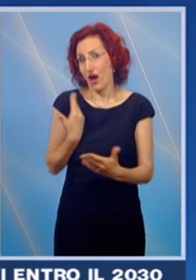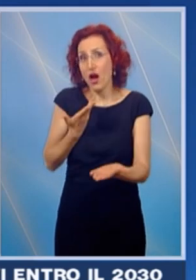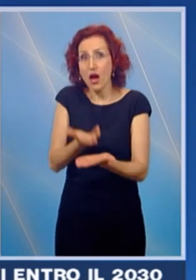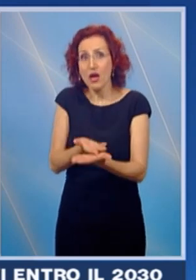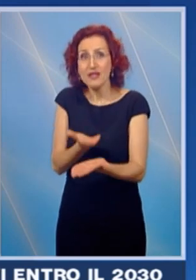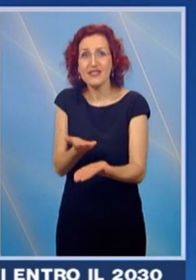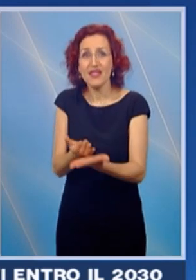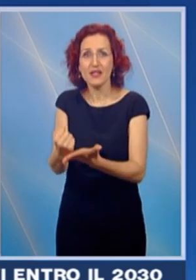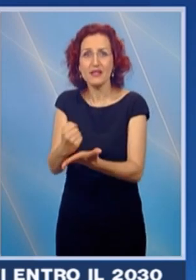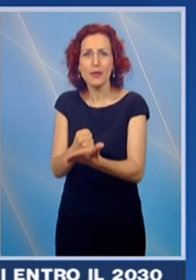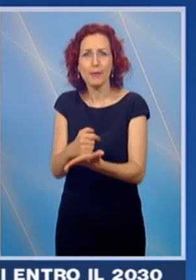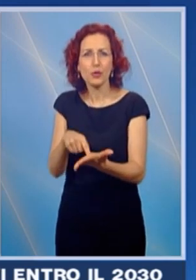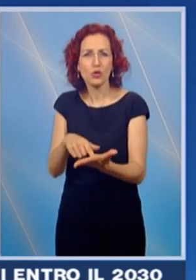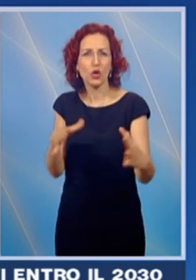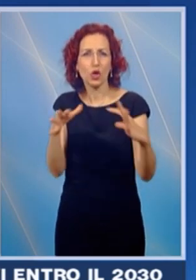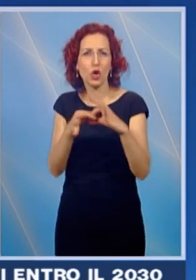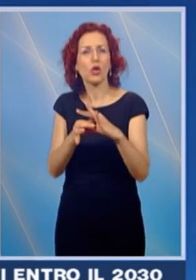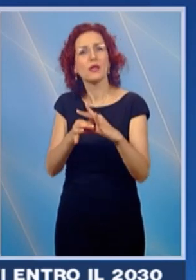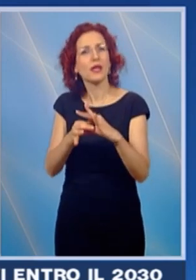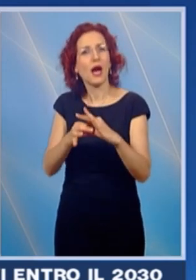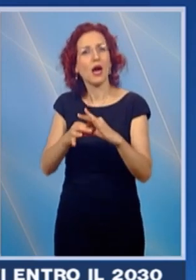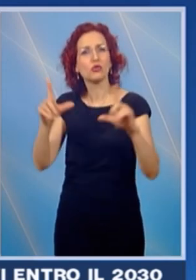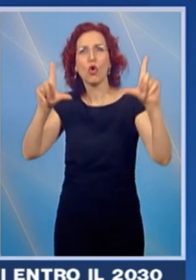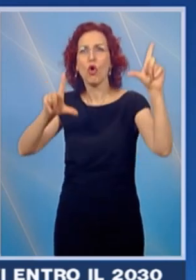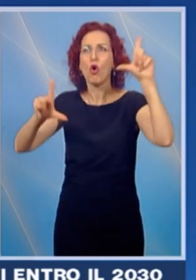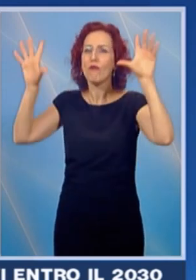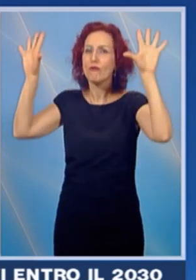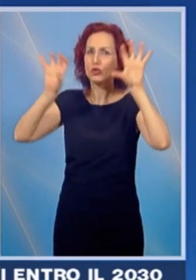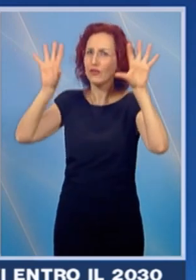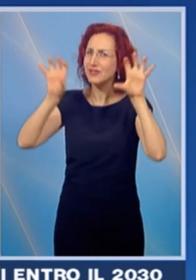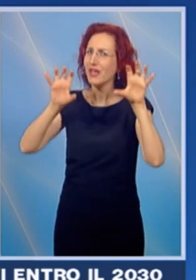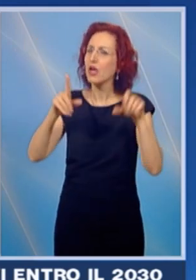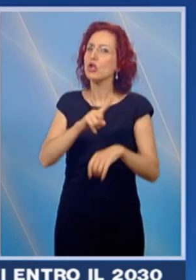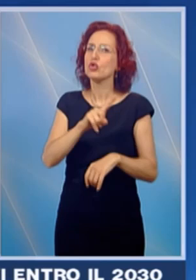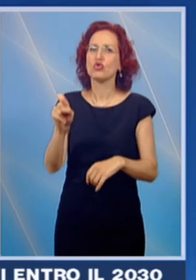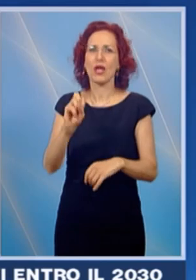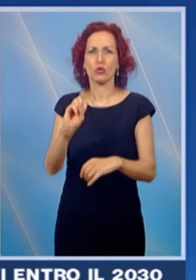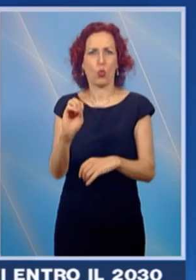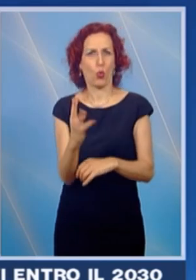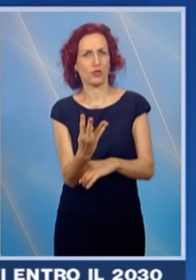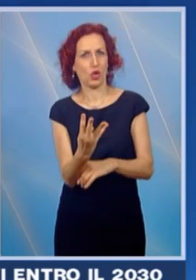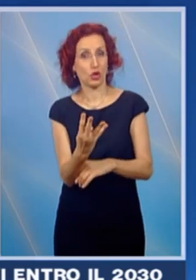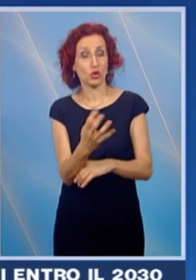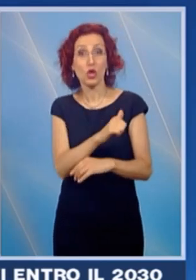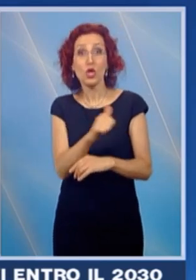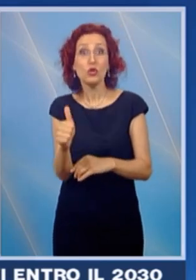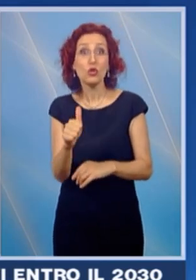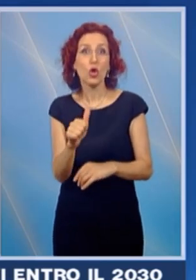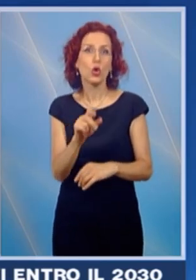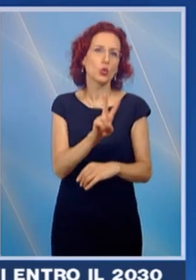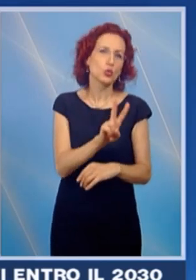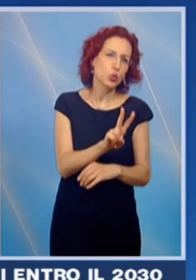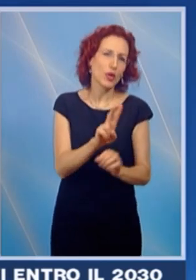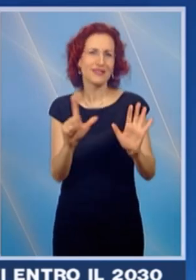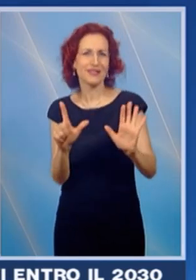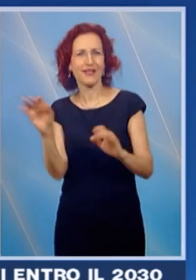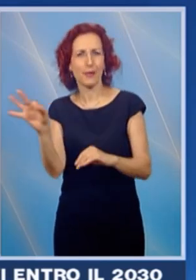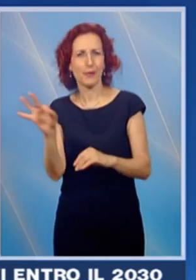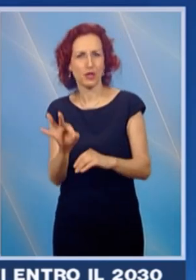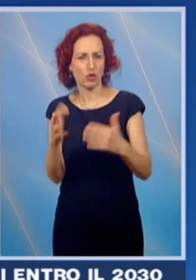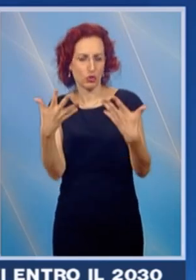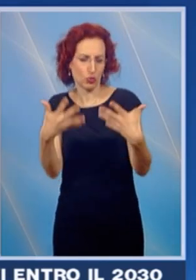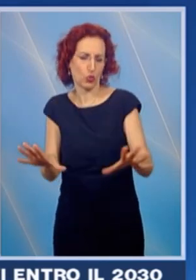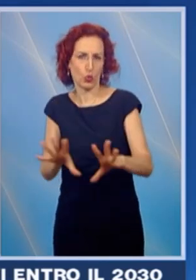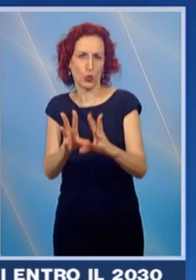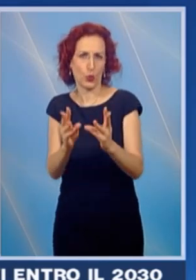sole iniziative fotovoltaiche in procedura di via statale sono 814, di cui solo il 2,7% conclusi in via definitiva, quindi